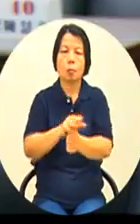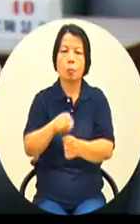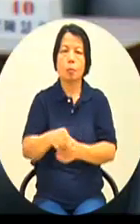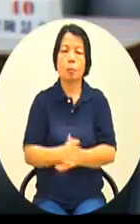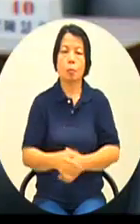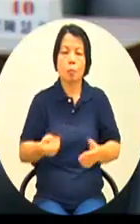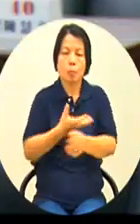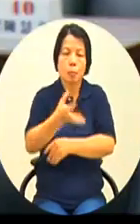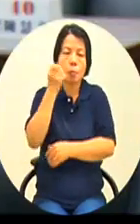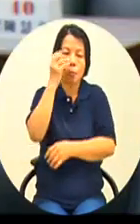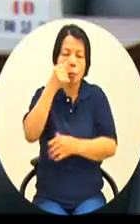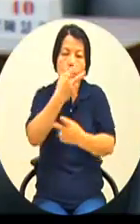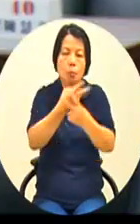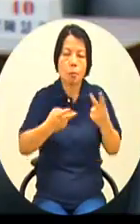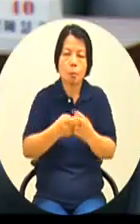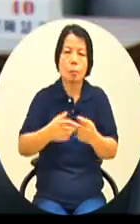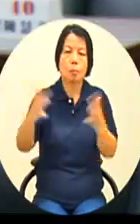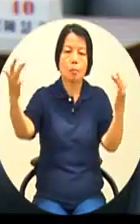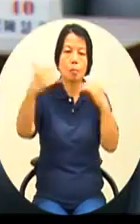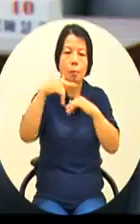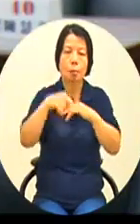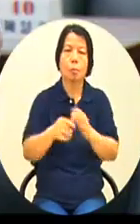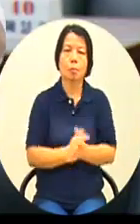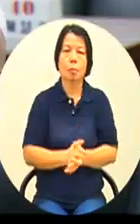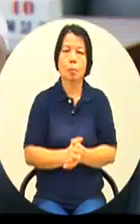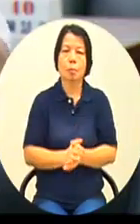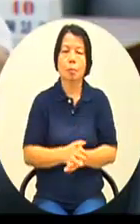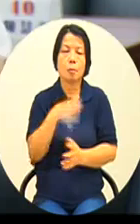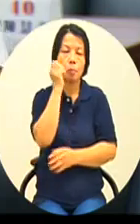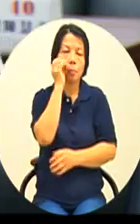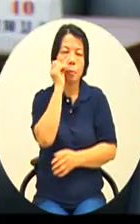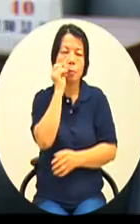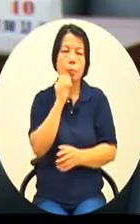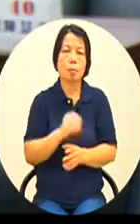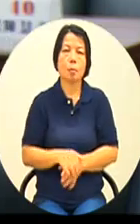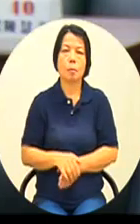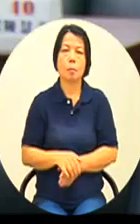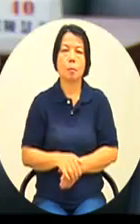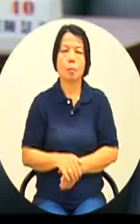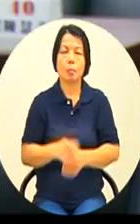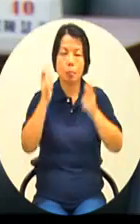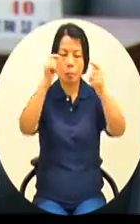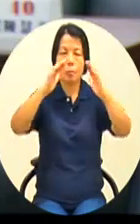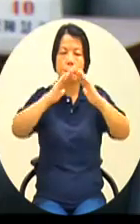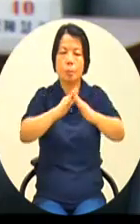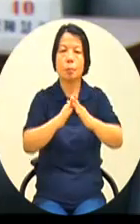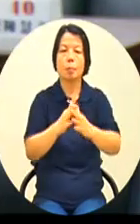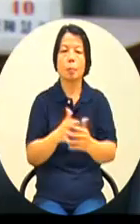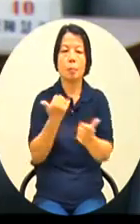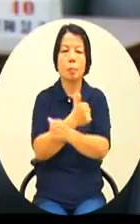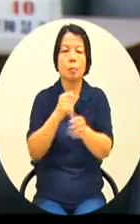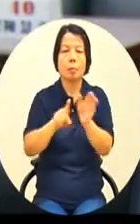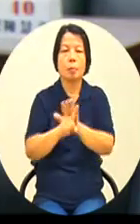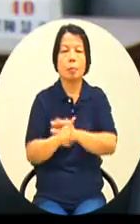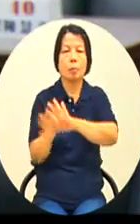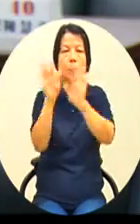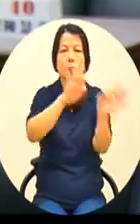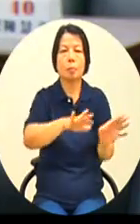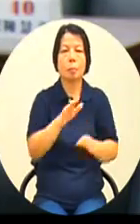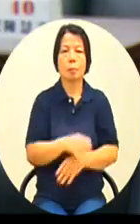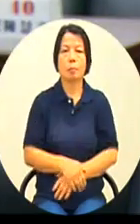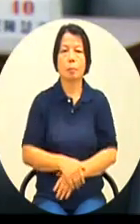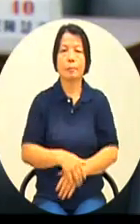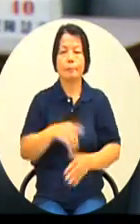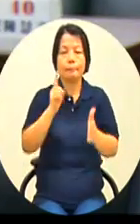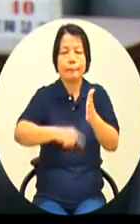光客咱较侪来遮欣赏咱所有的高雄市的代表性诶。从简单